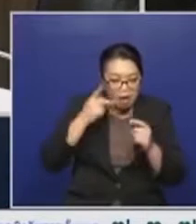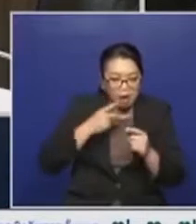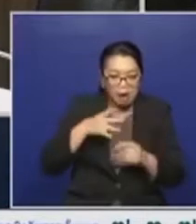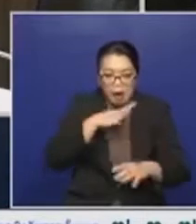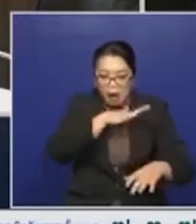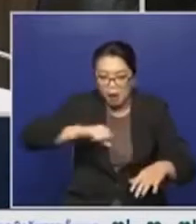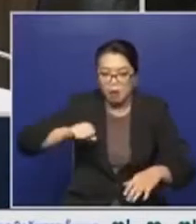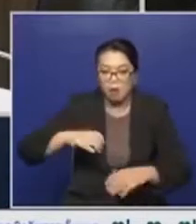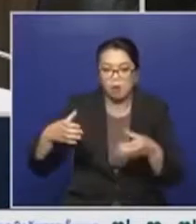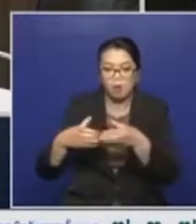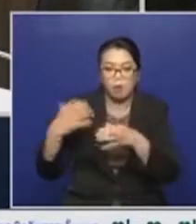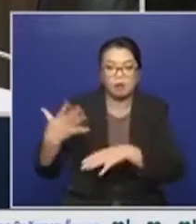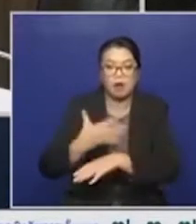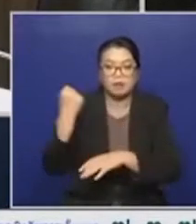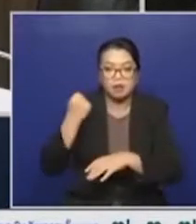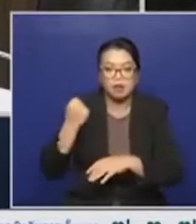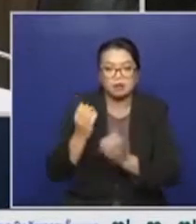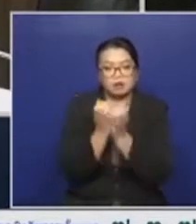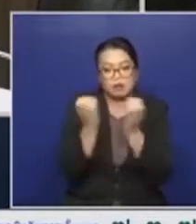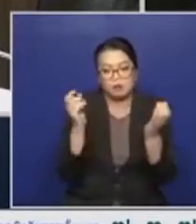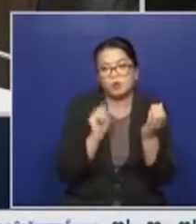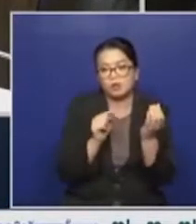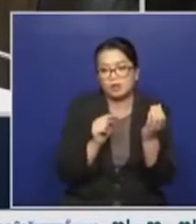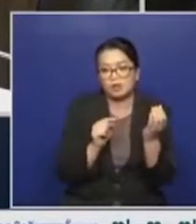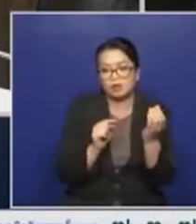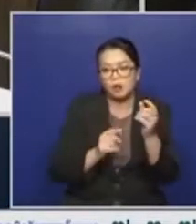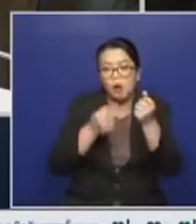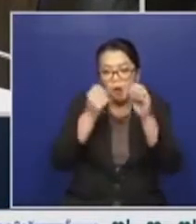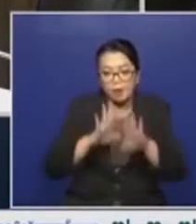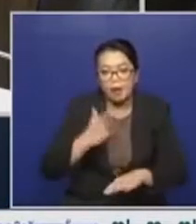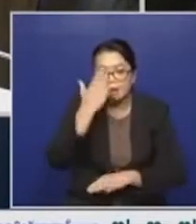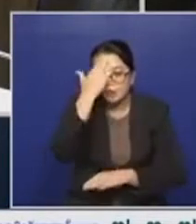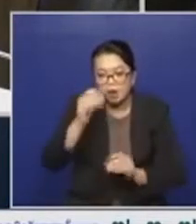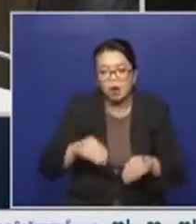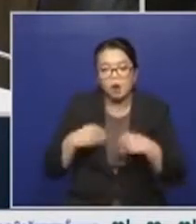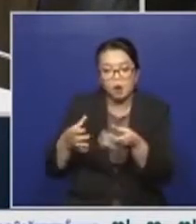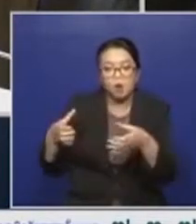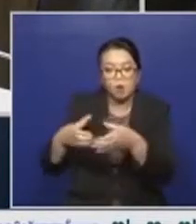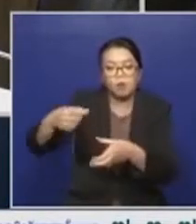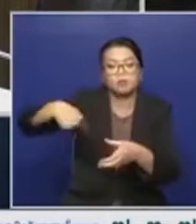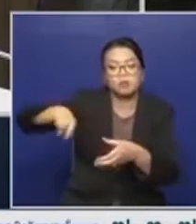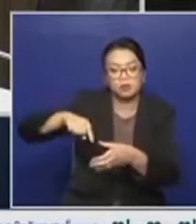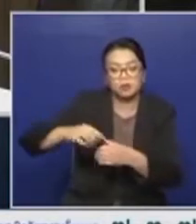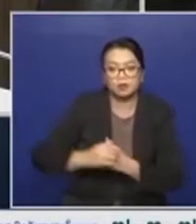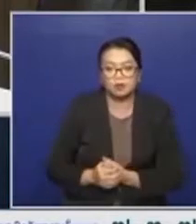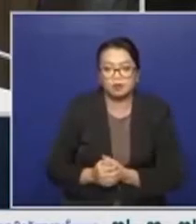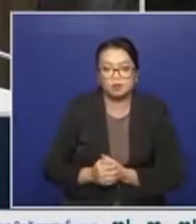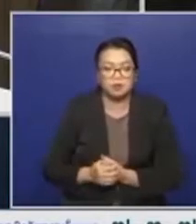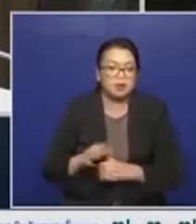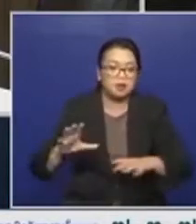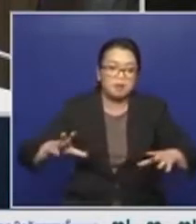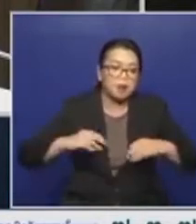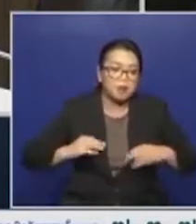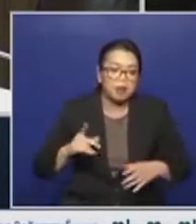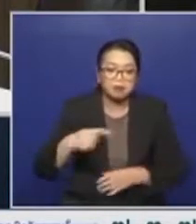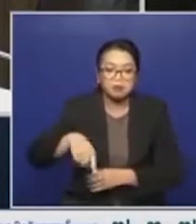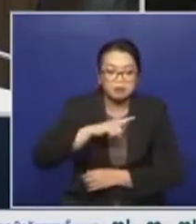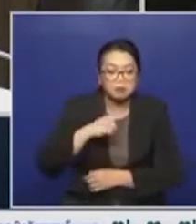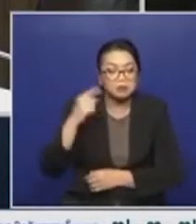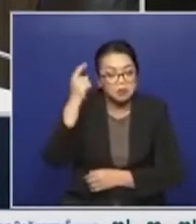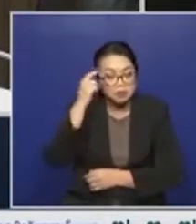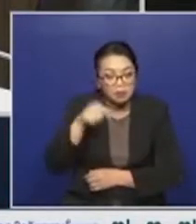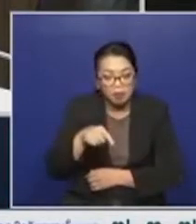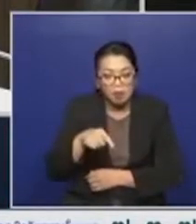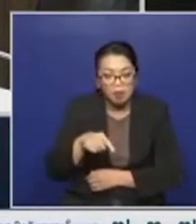เมืองเอาไปบ้างในว่าพระธรรมนูญนี้ดีไซน์มาเพื่อพวกเราไม่ยอมรับเสียทีว่าสิ่งเหล่านี้คือสิ่งที่